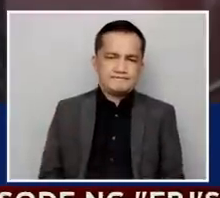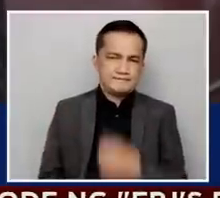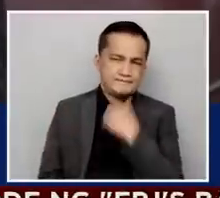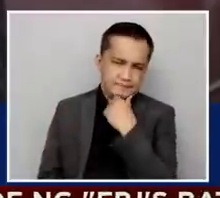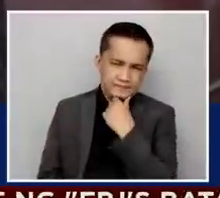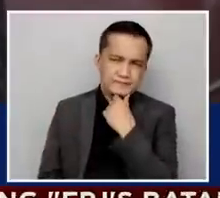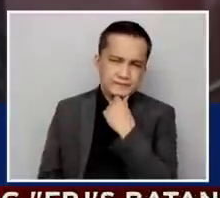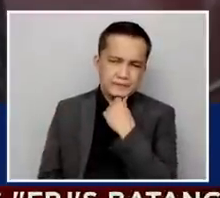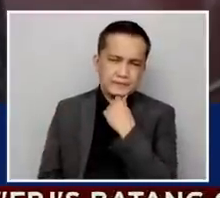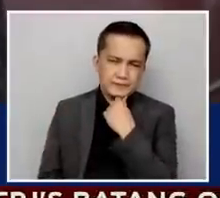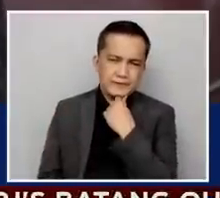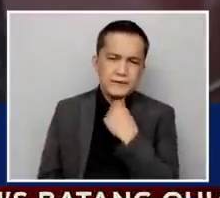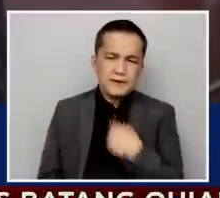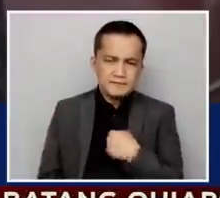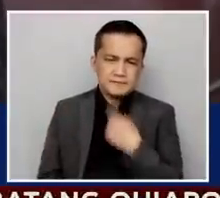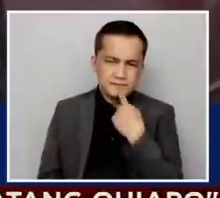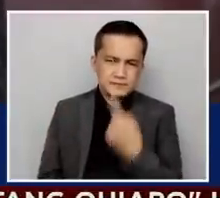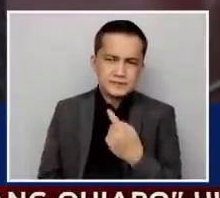I have to say,